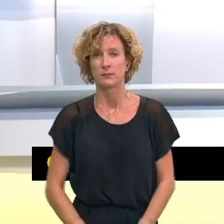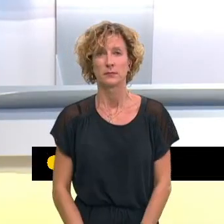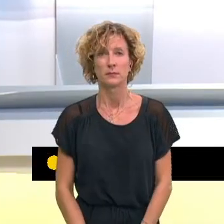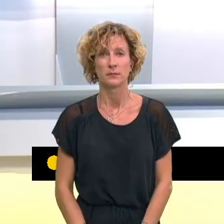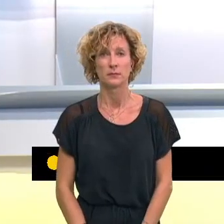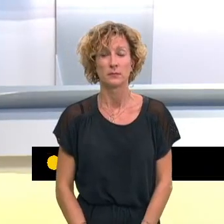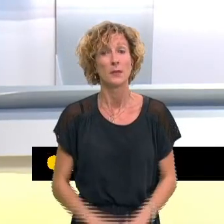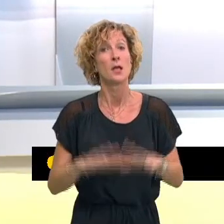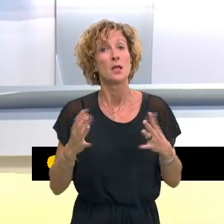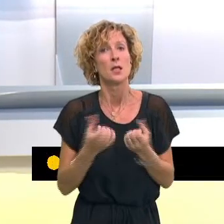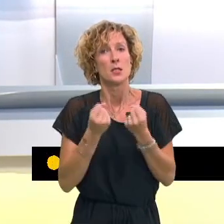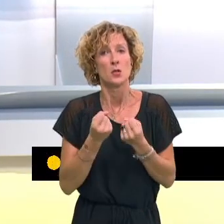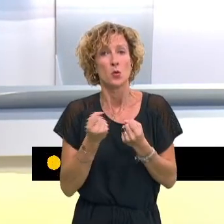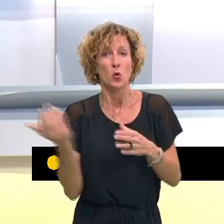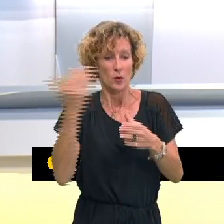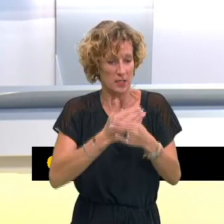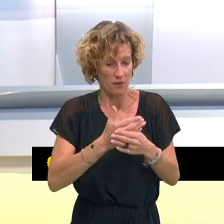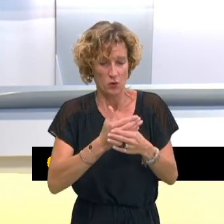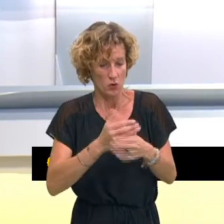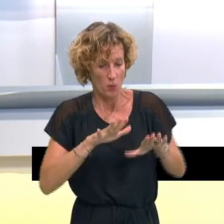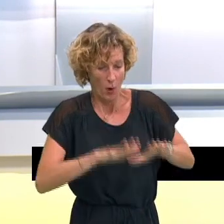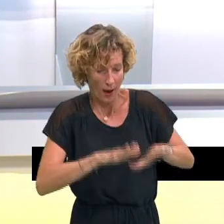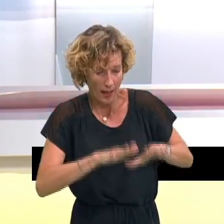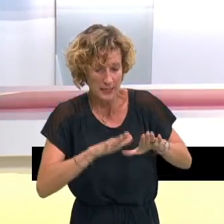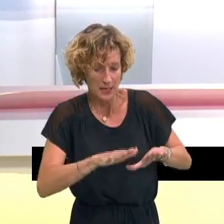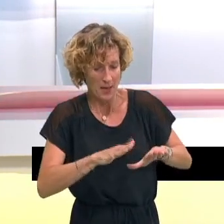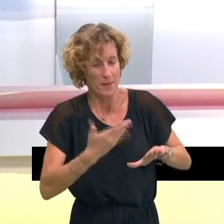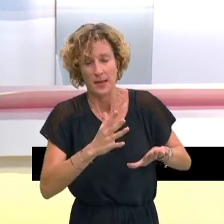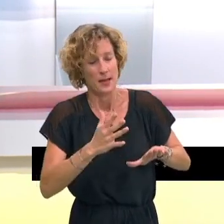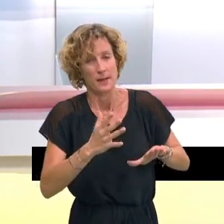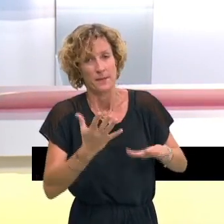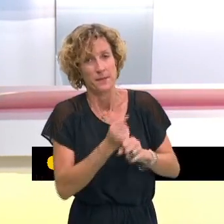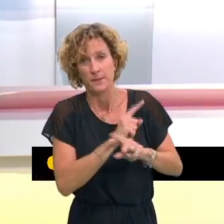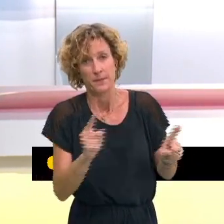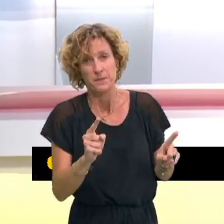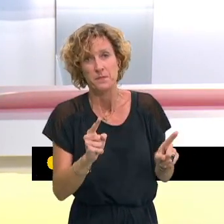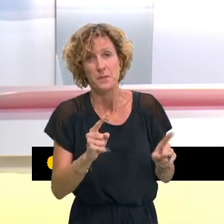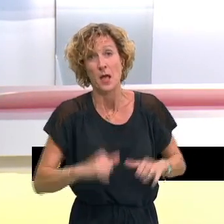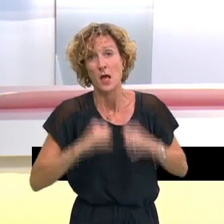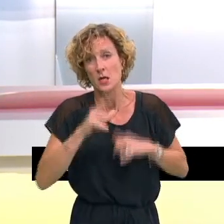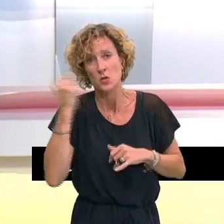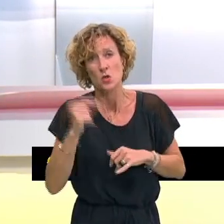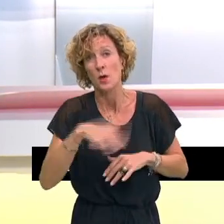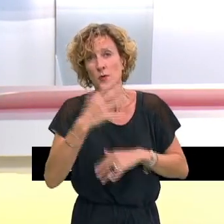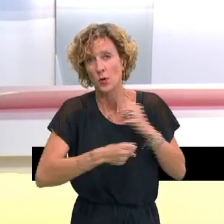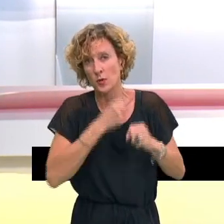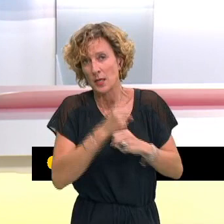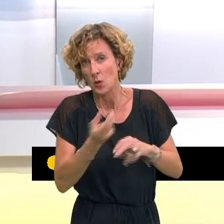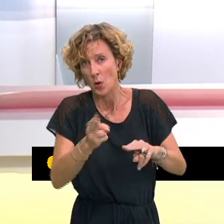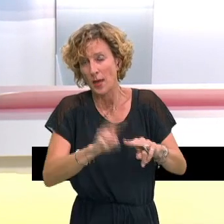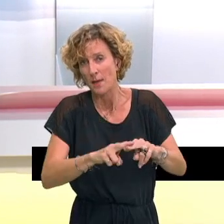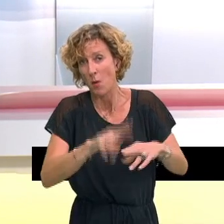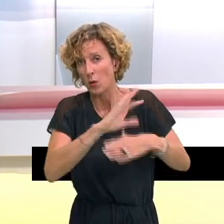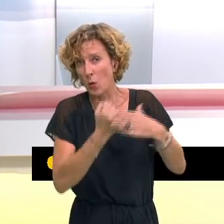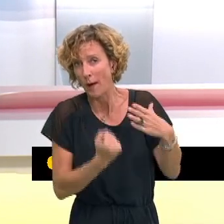Les secours n'ont rien pu faire pour le réanimer. Un jeune homme de 15 ans est mort noyé cet après-midi à l'embouchure de la rivière des Marsouins à